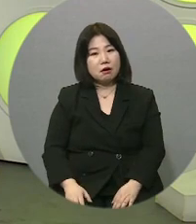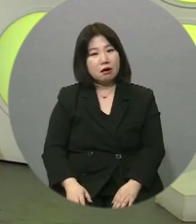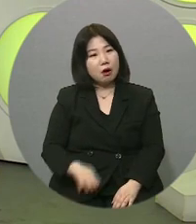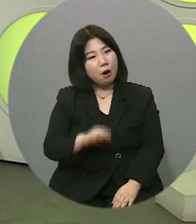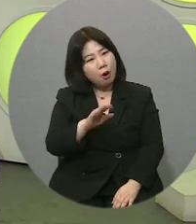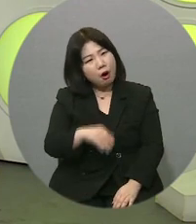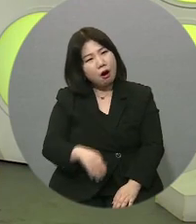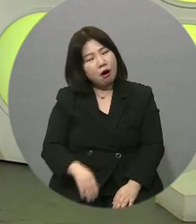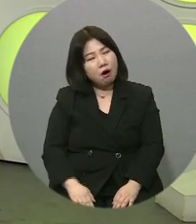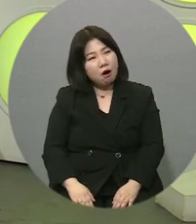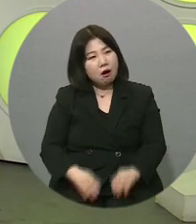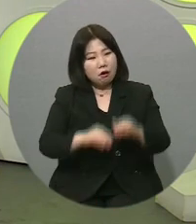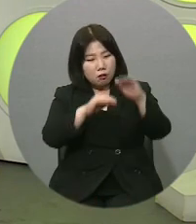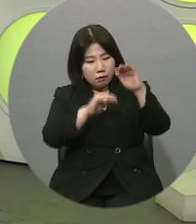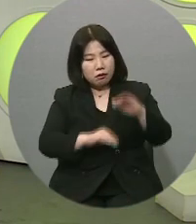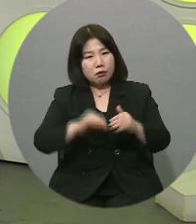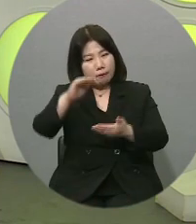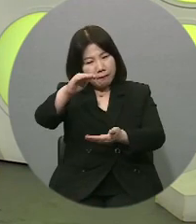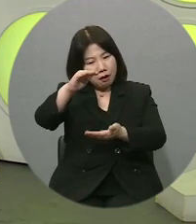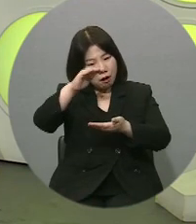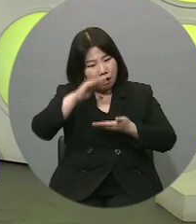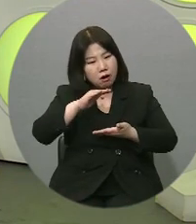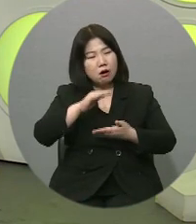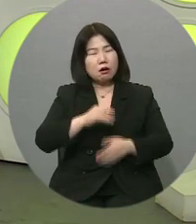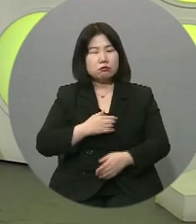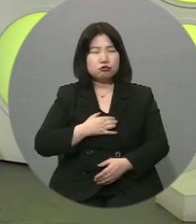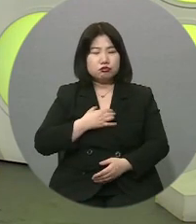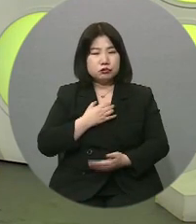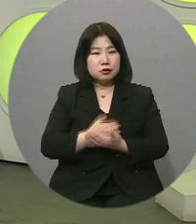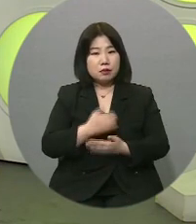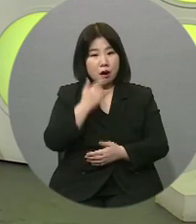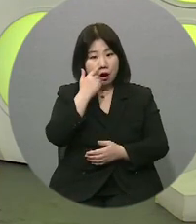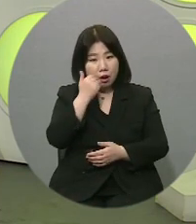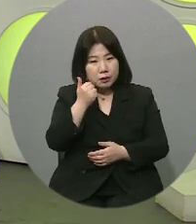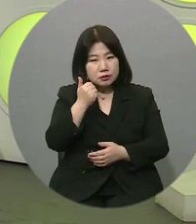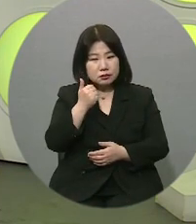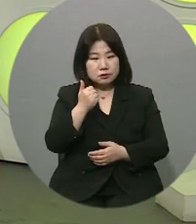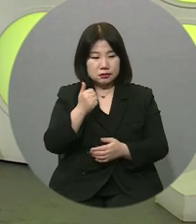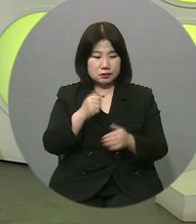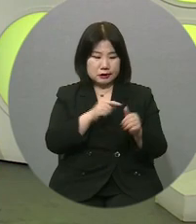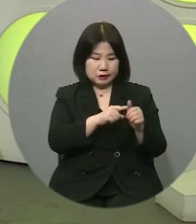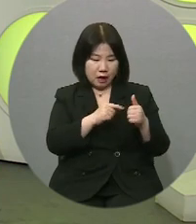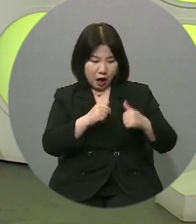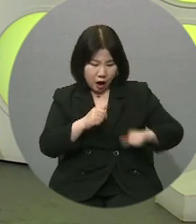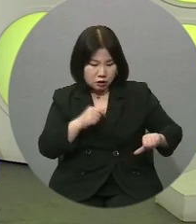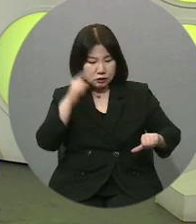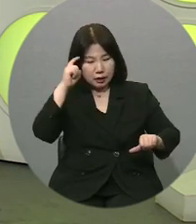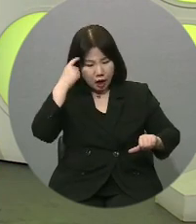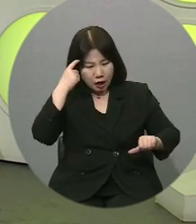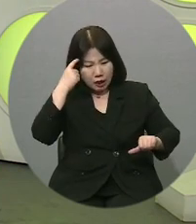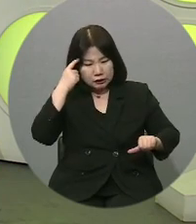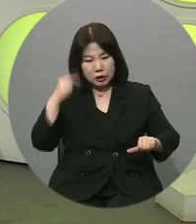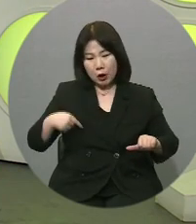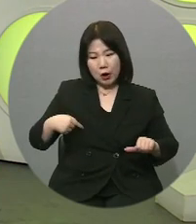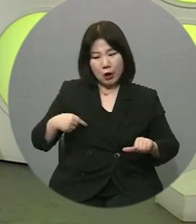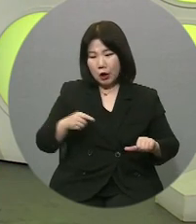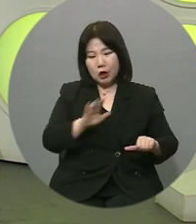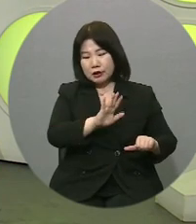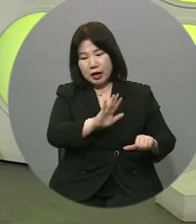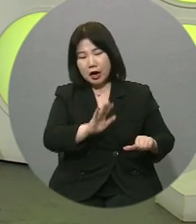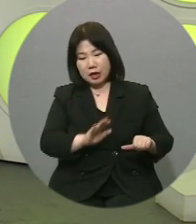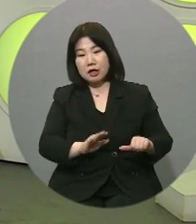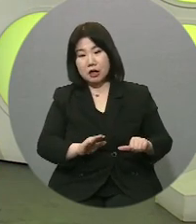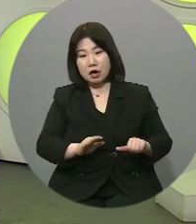정말 이 가슴 뭉클한 사연인데요. 네. 아버지는 자식의 건강을 생각하고 자식은